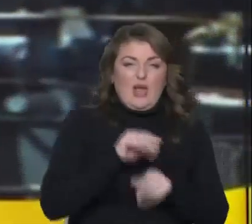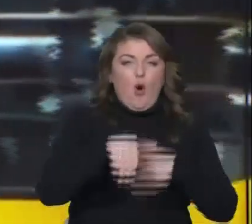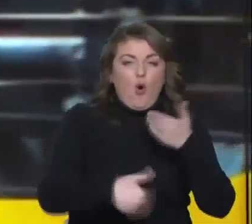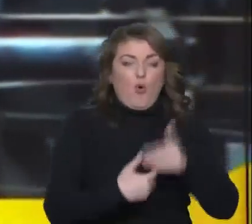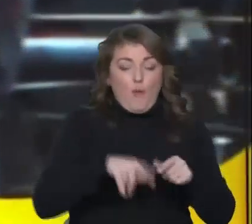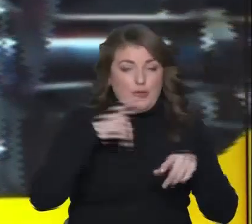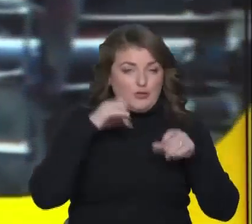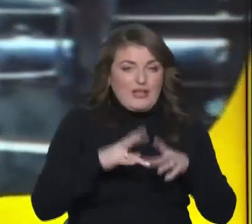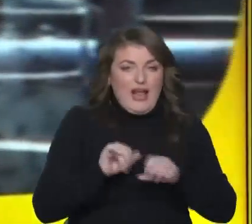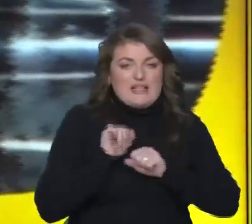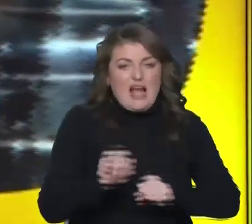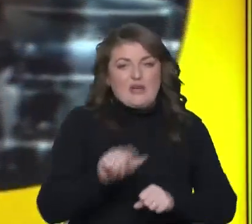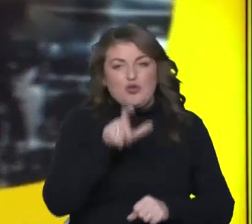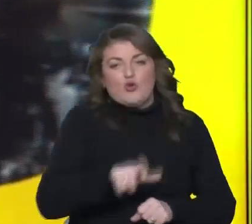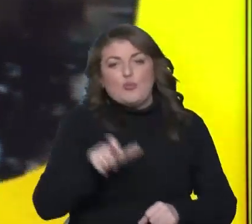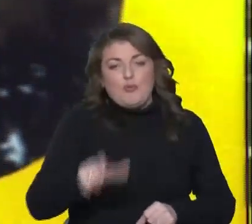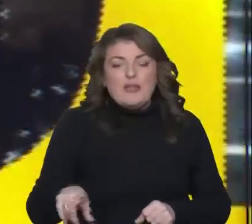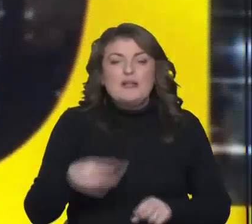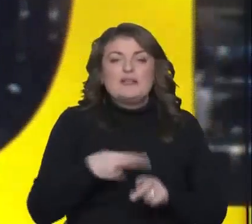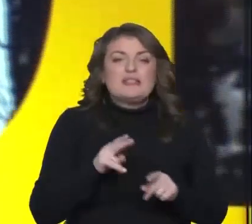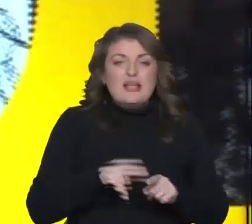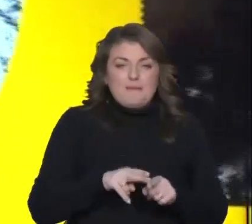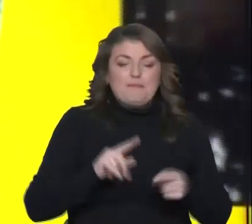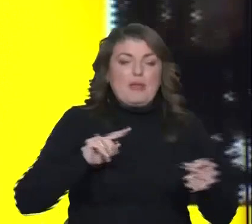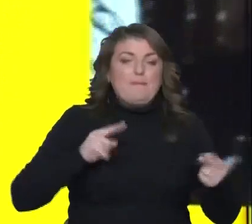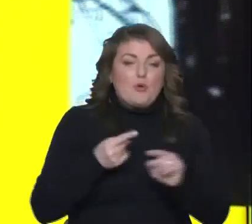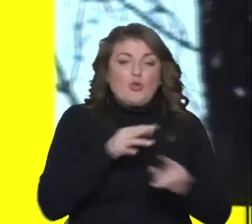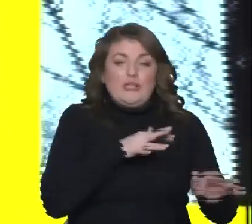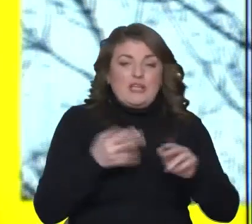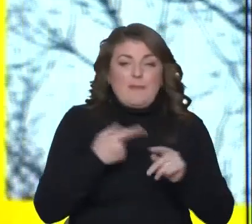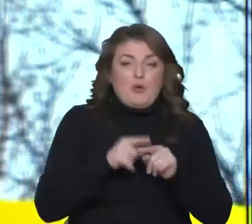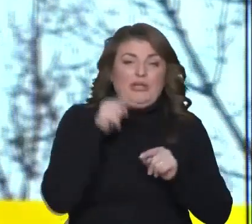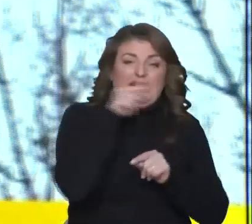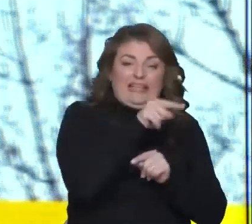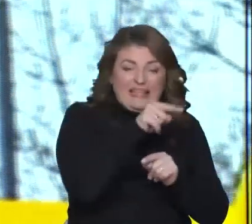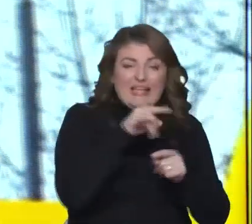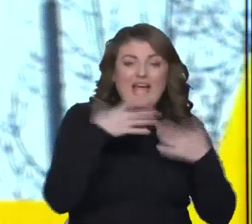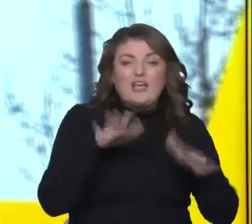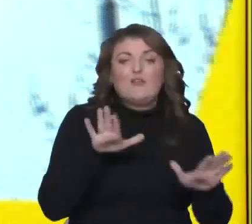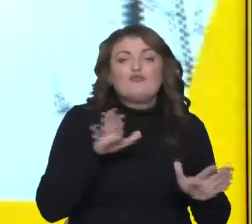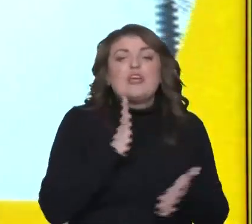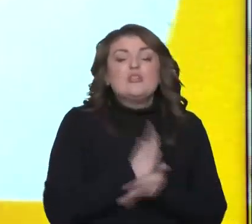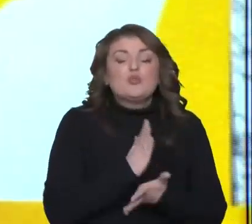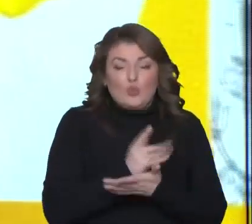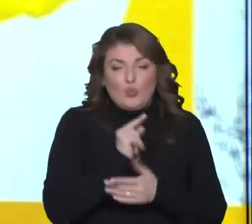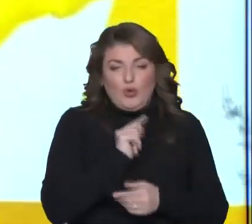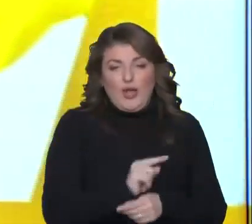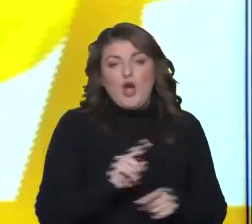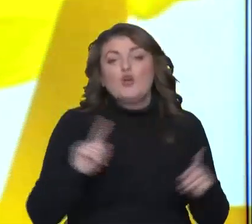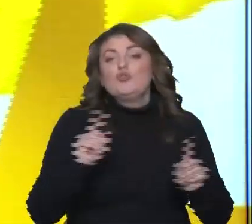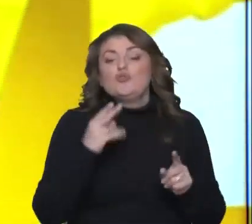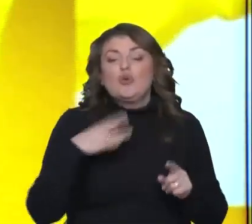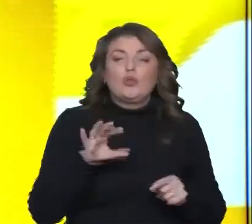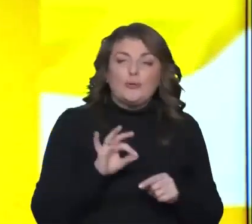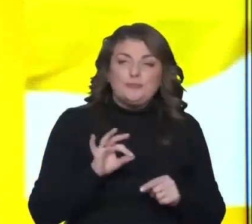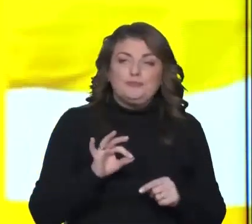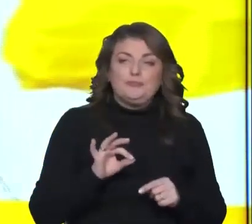для захисту особового складу, то це протидія проти тих діапазонів, які вже існують.